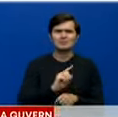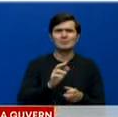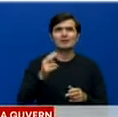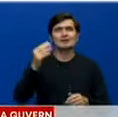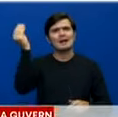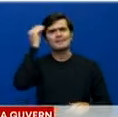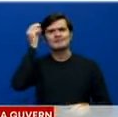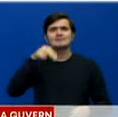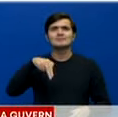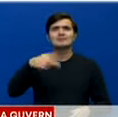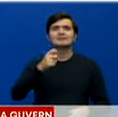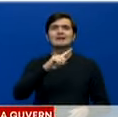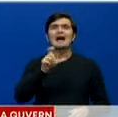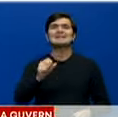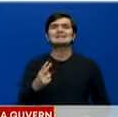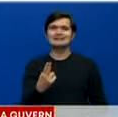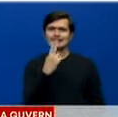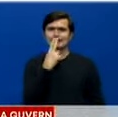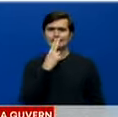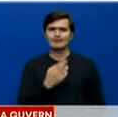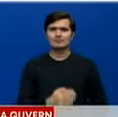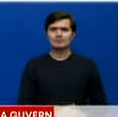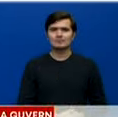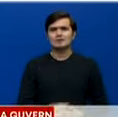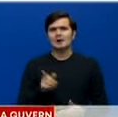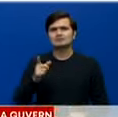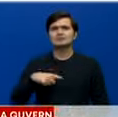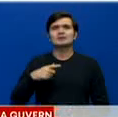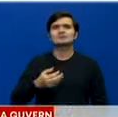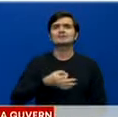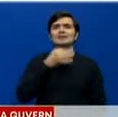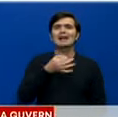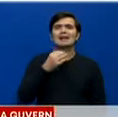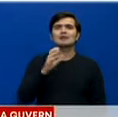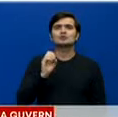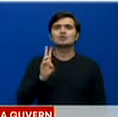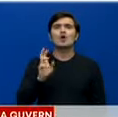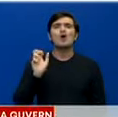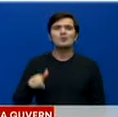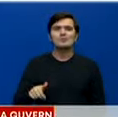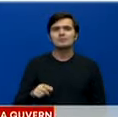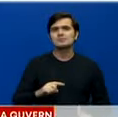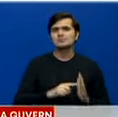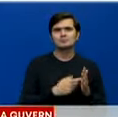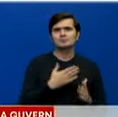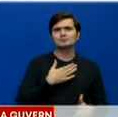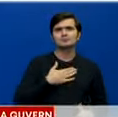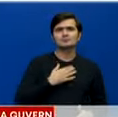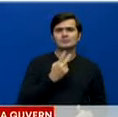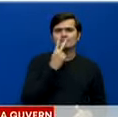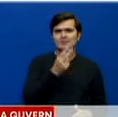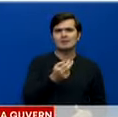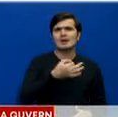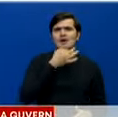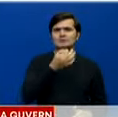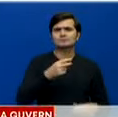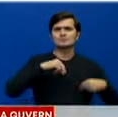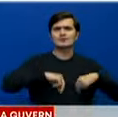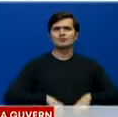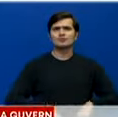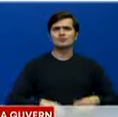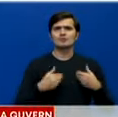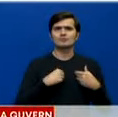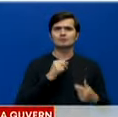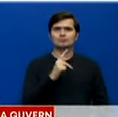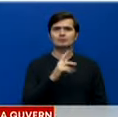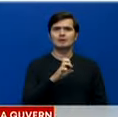naziști. Sunt declarațiile domnului Orban în ceea ce privește punctul nostru de vedere. Acesta a fost exprimat de domnul președinte Kelemen